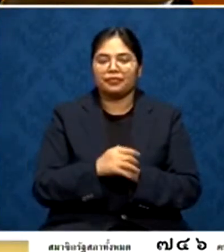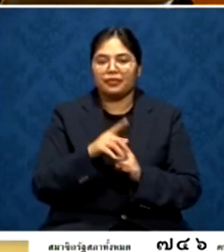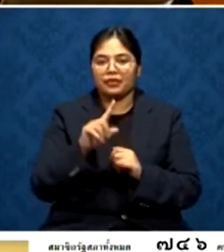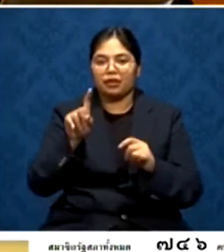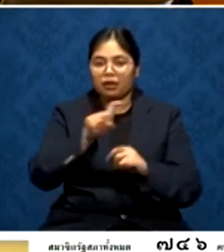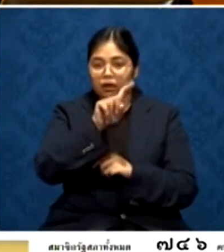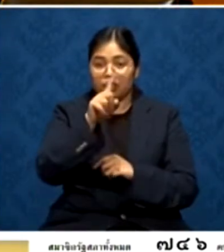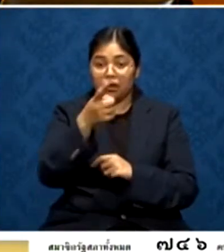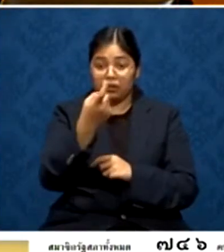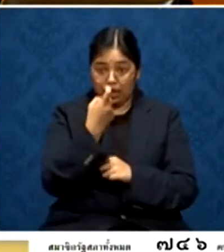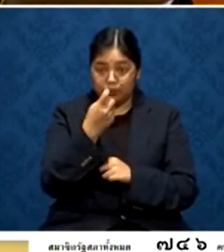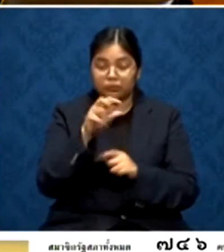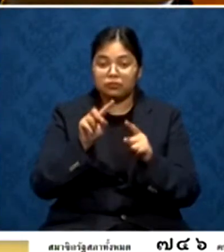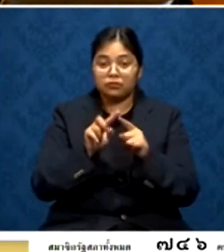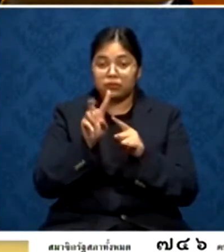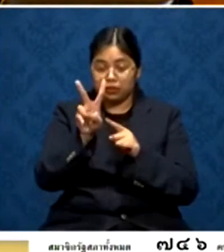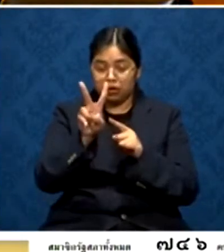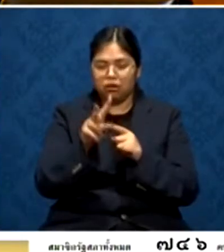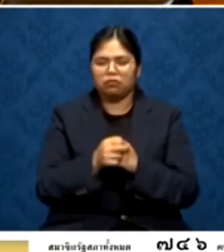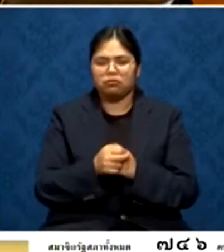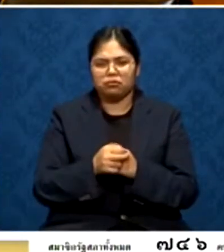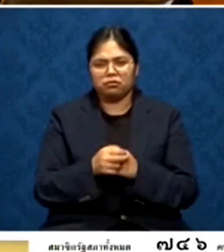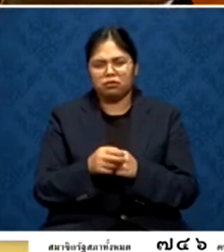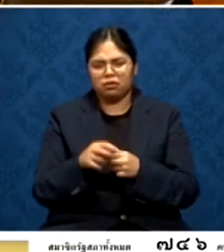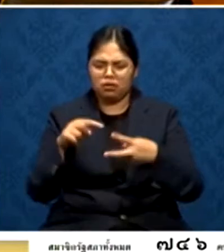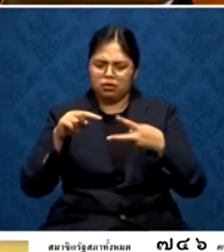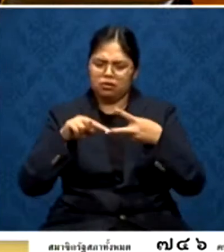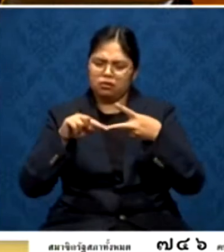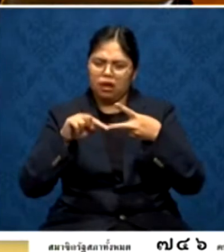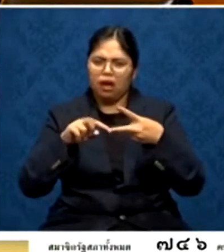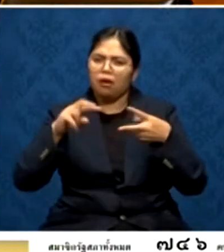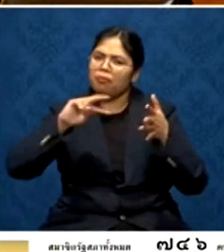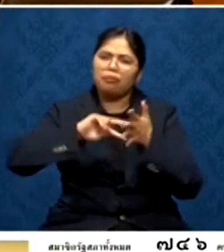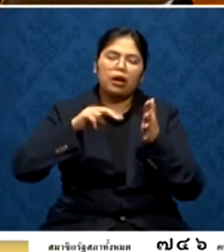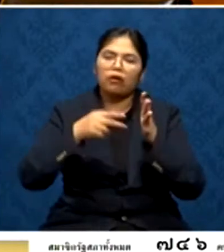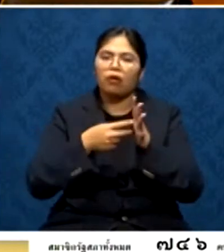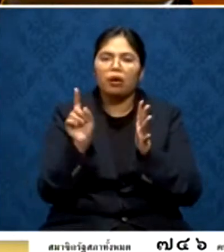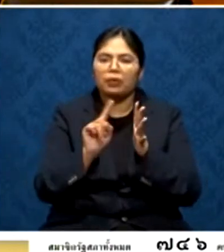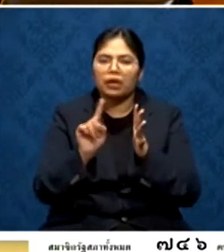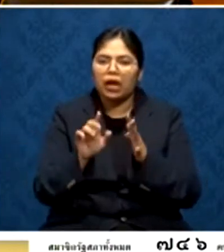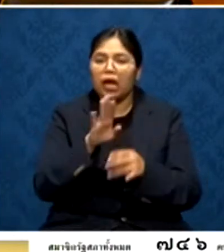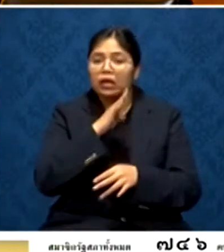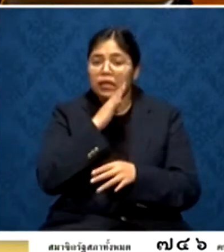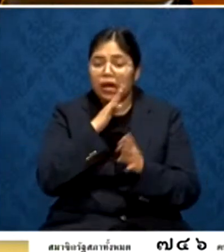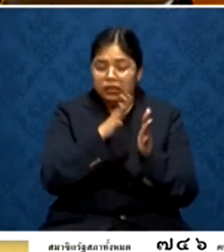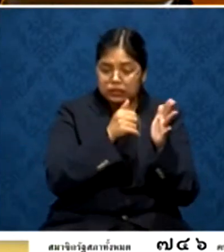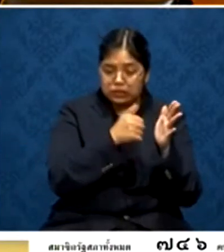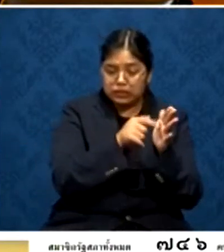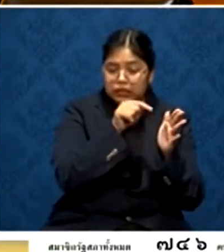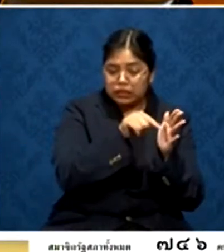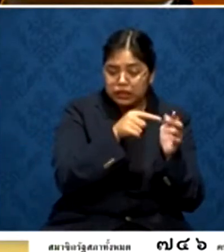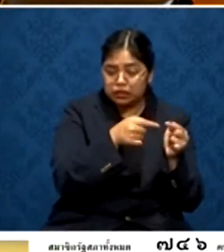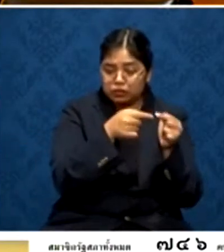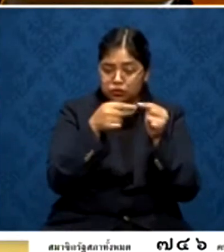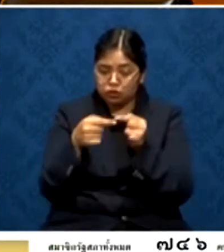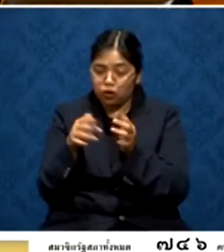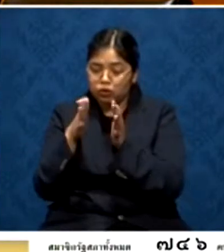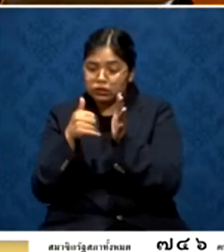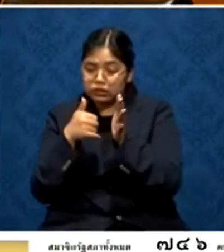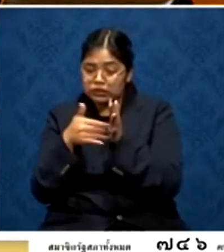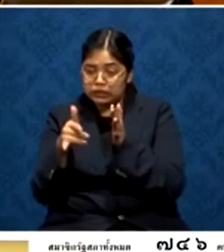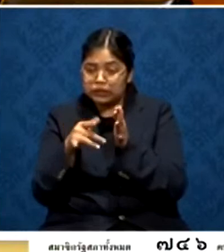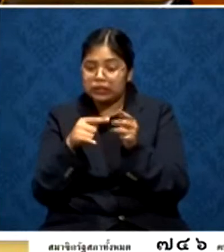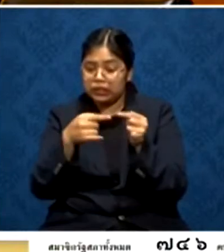เรื่องรถไฟฟ้า20บาทตลอดสายหมายความว่าอย่างไรหากขึ้นจากสีหนึ่งแล้วไปต่อไปยังอีก